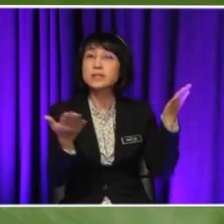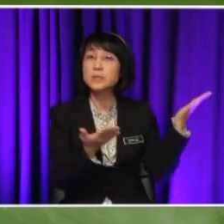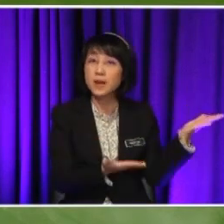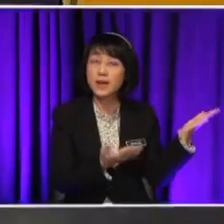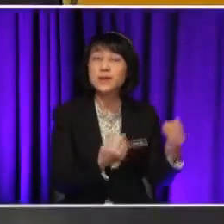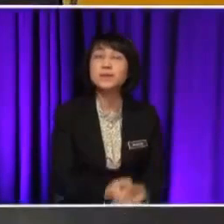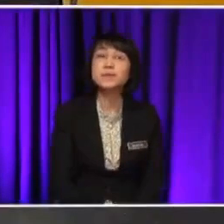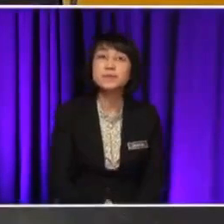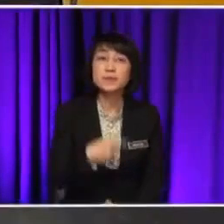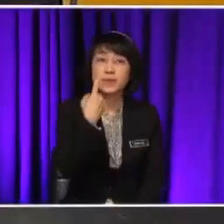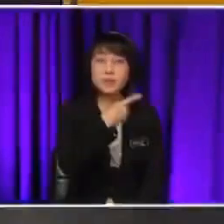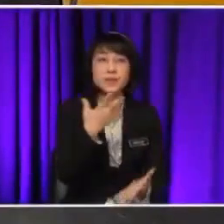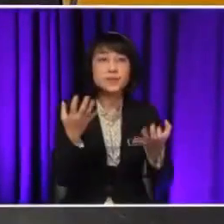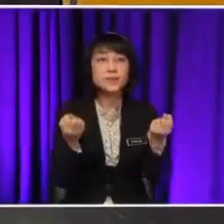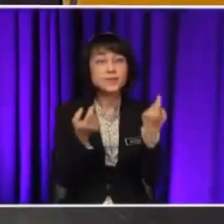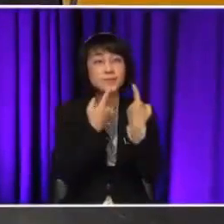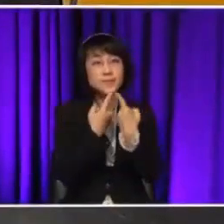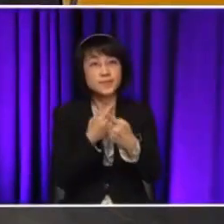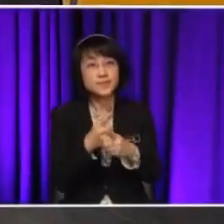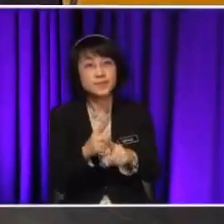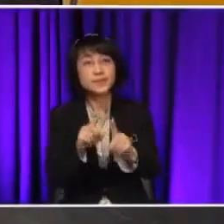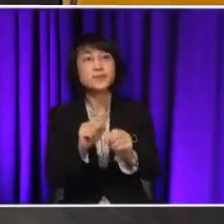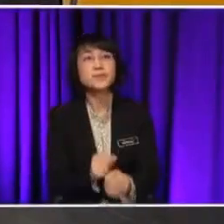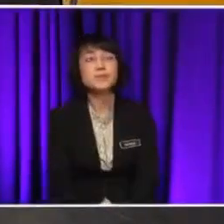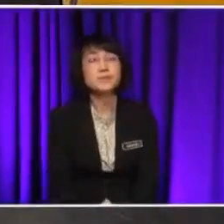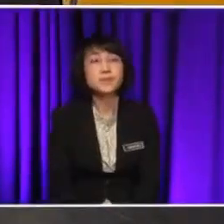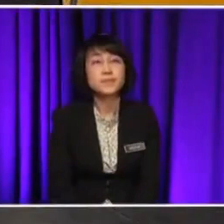yang nak jawab? Angkat tangan adik-adikku.